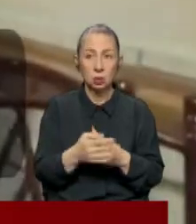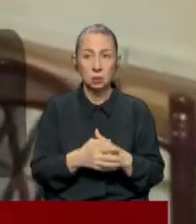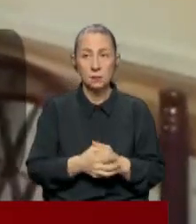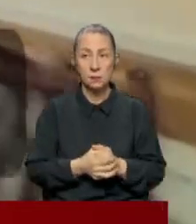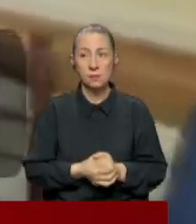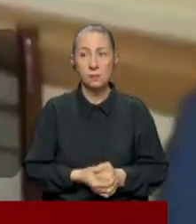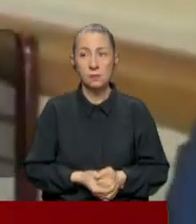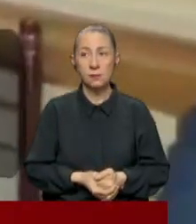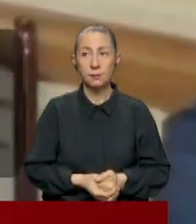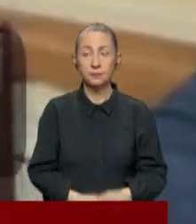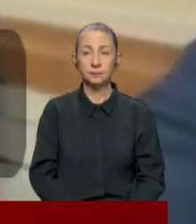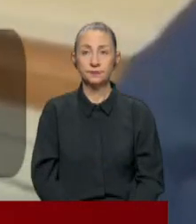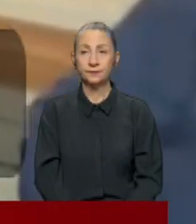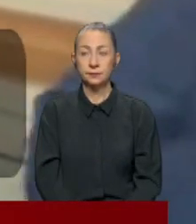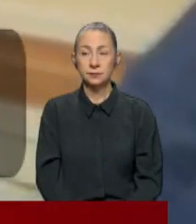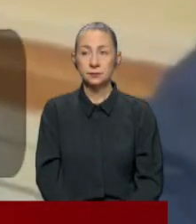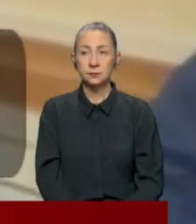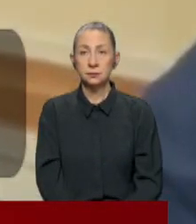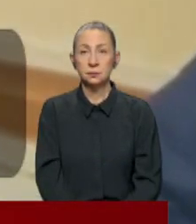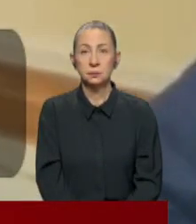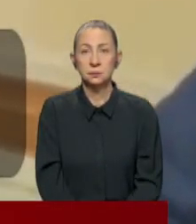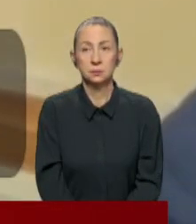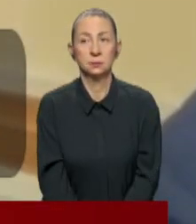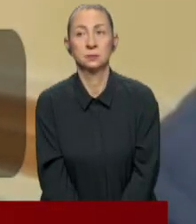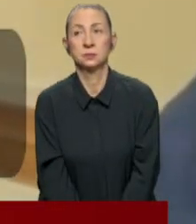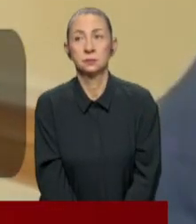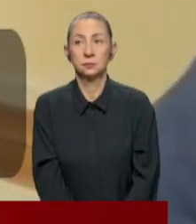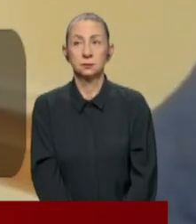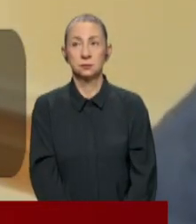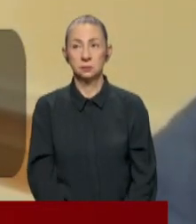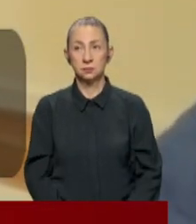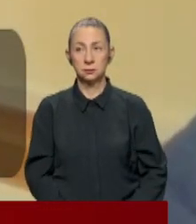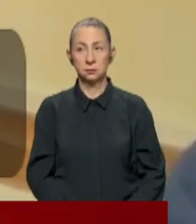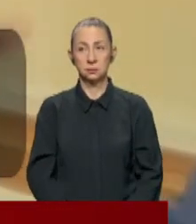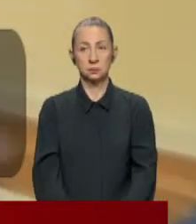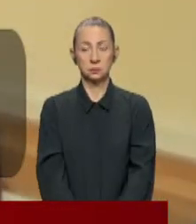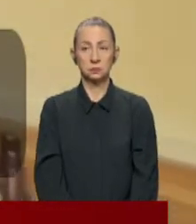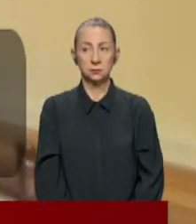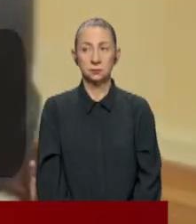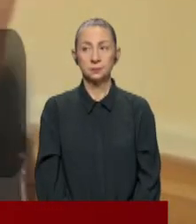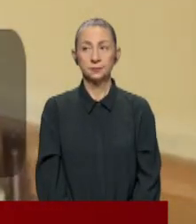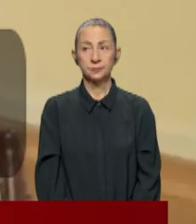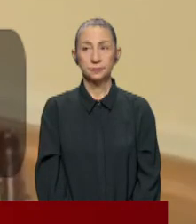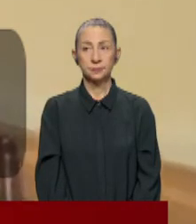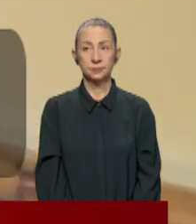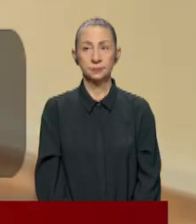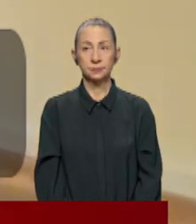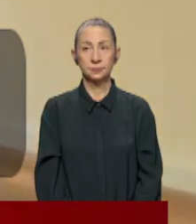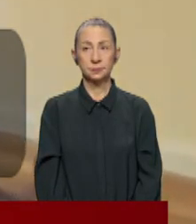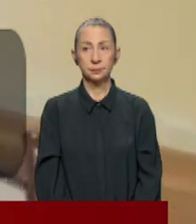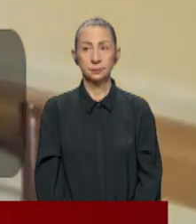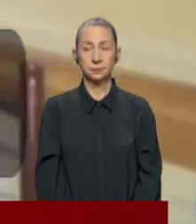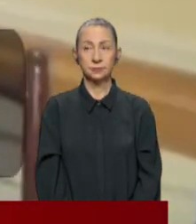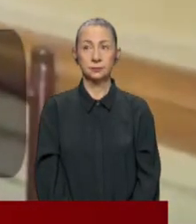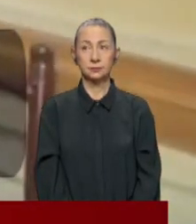çuval yem arıyorum. Bana diyor ki iki çuval yemin senin hayat sigortası yapacağım. Hayat sigortası yapıyor. Gün yapılar falan.